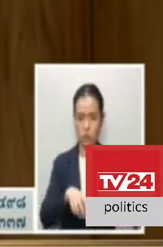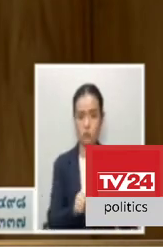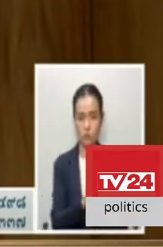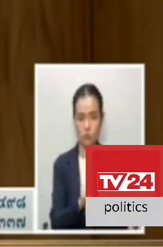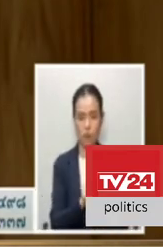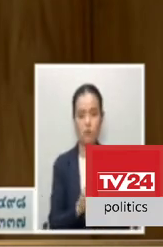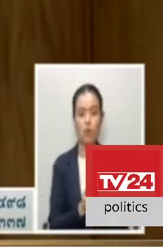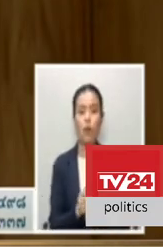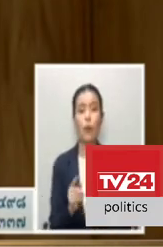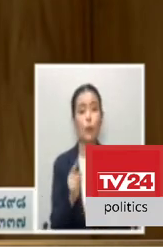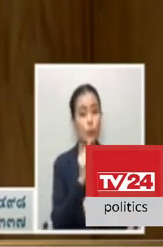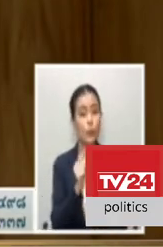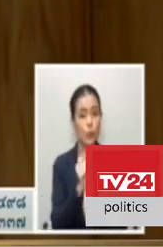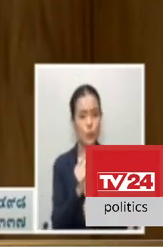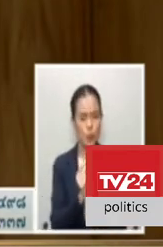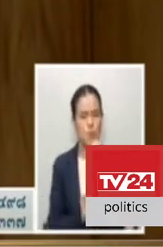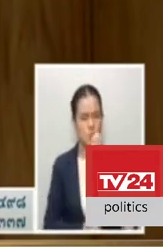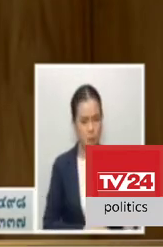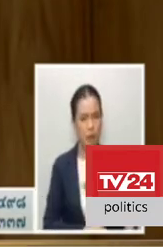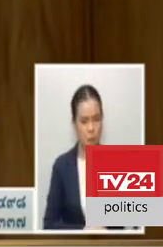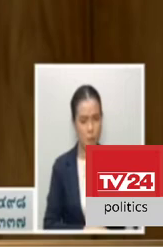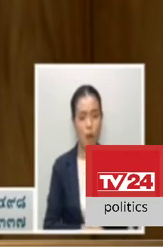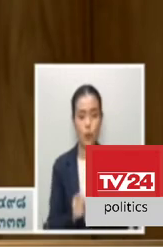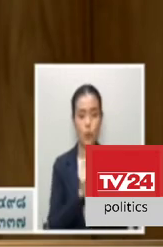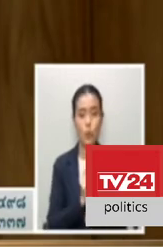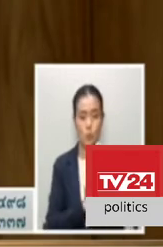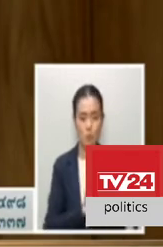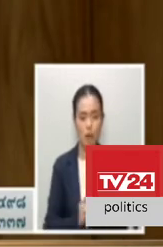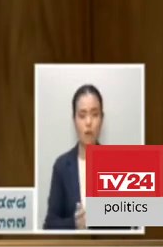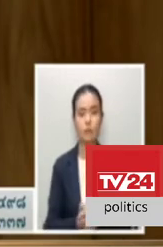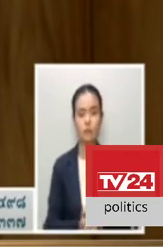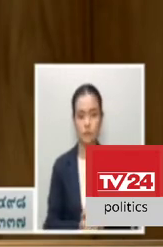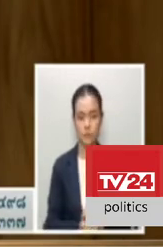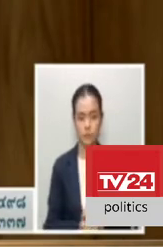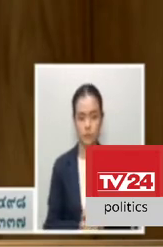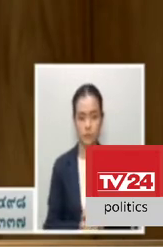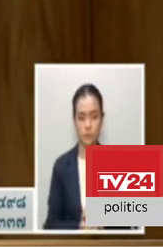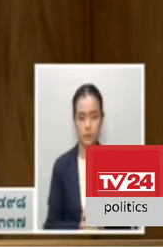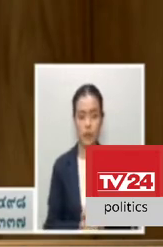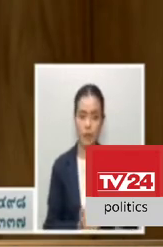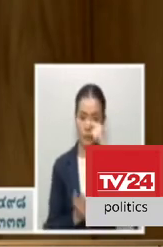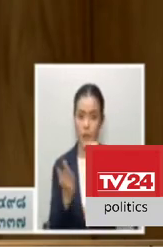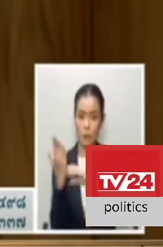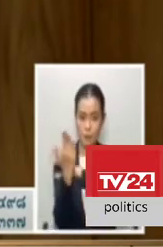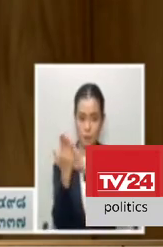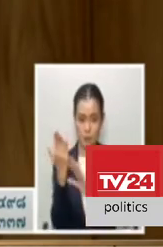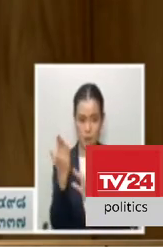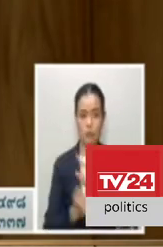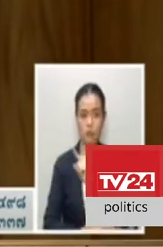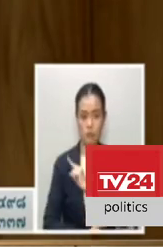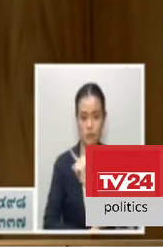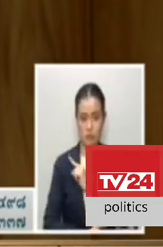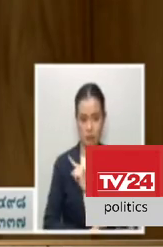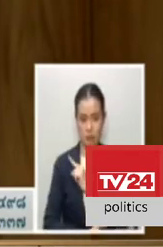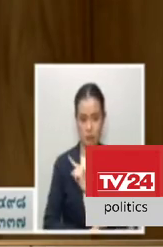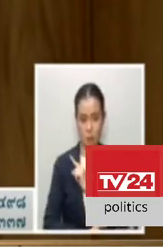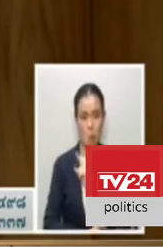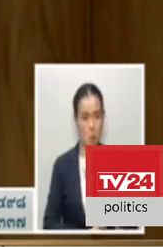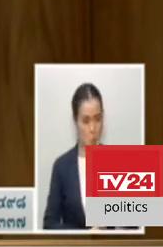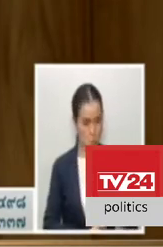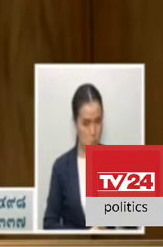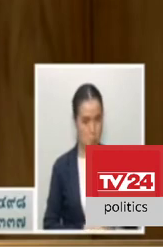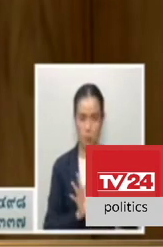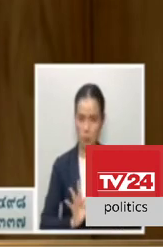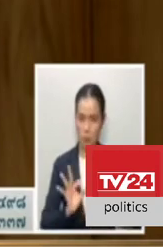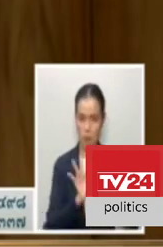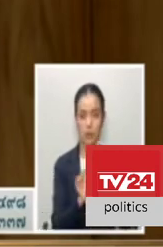แต่ก็มีการพูดกันค่อนข้างมากแล้วก็เป็นเรื่องที่ทางประเทศไทยมีบทบาทสูงทีเดียวนะที่ทำให้มันเกิด